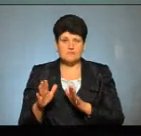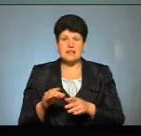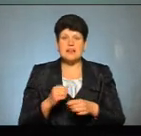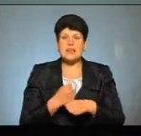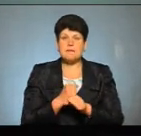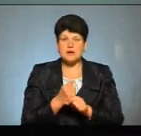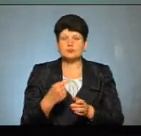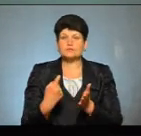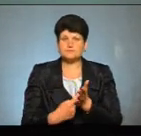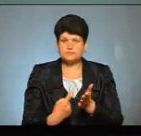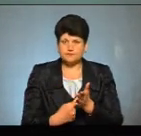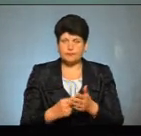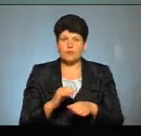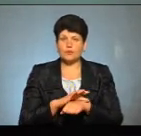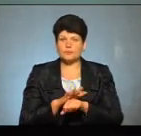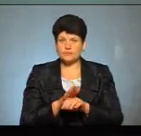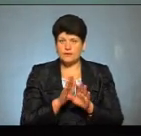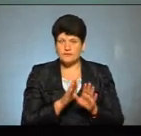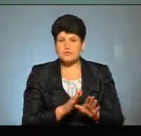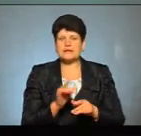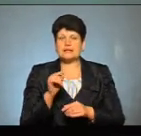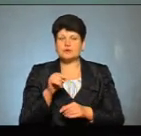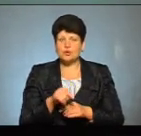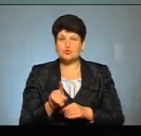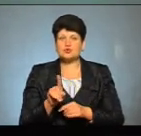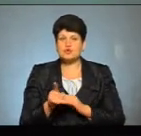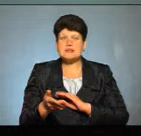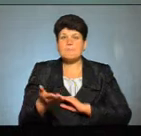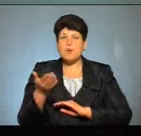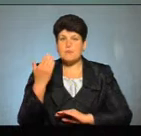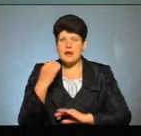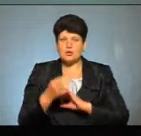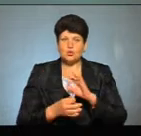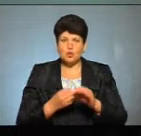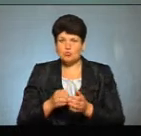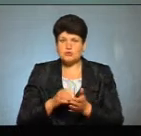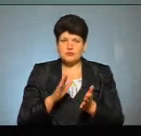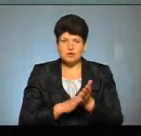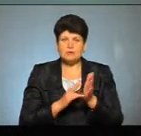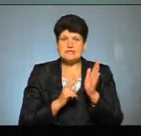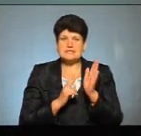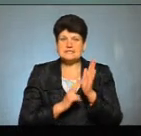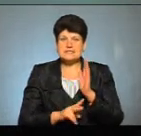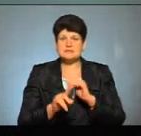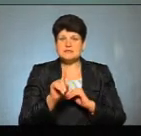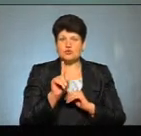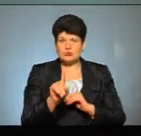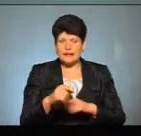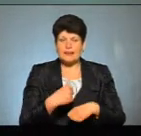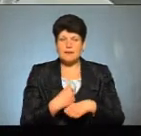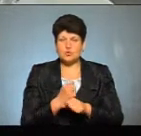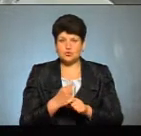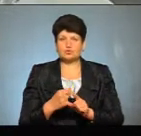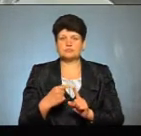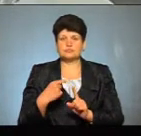Лабораторно підтвердженого ковіду на рахунок того, що за попередню добу зареєстровано 71 лабораторно підтверджений,